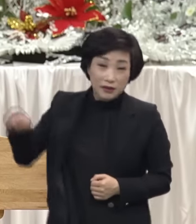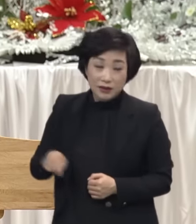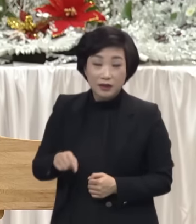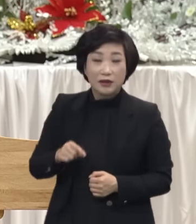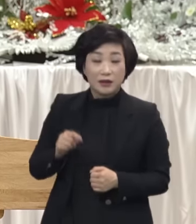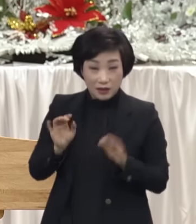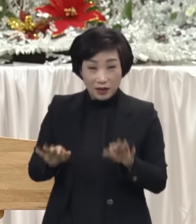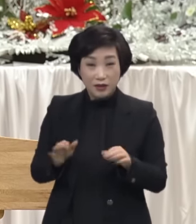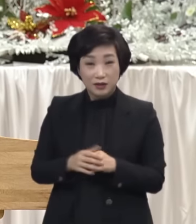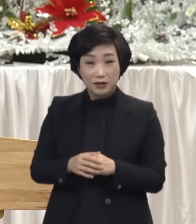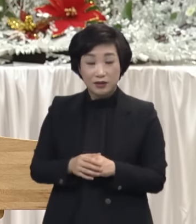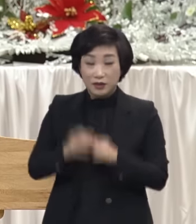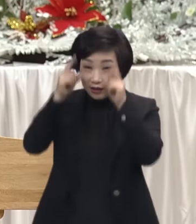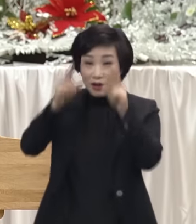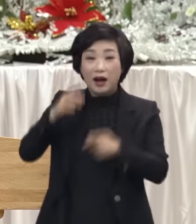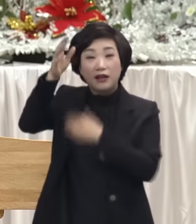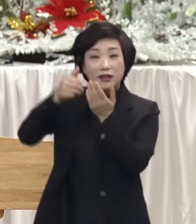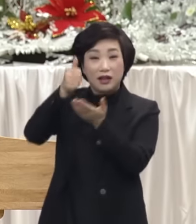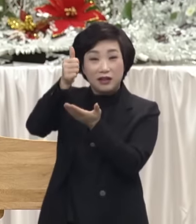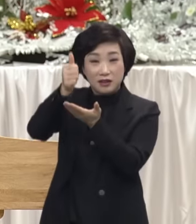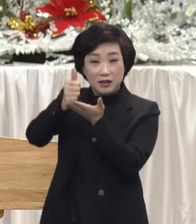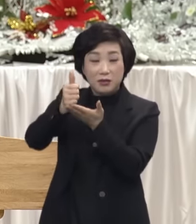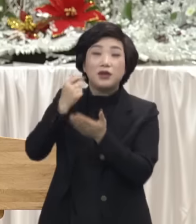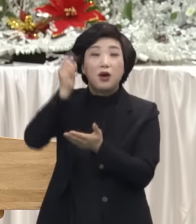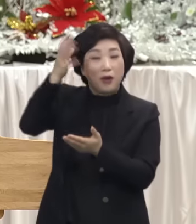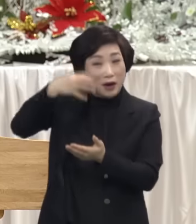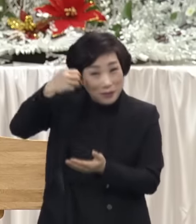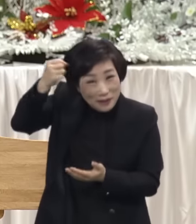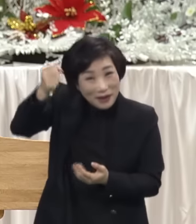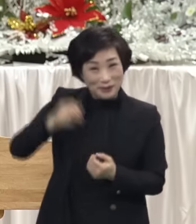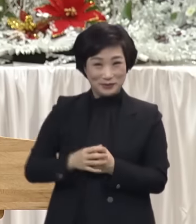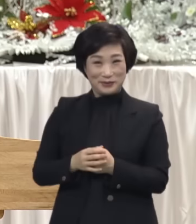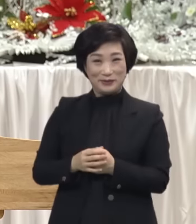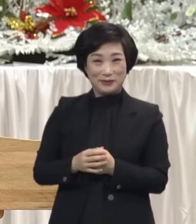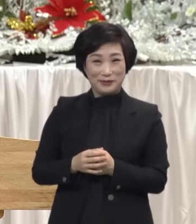통해서 하나님은 영광을 받으시고